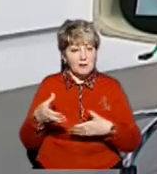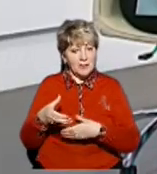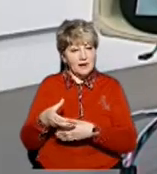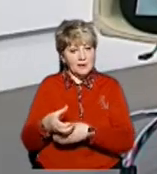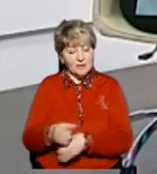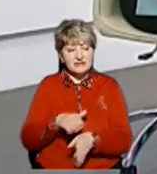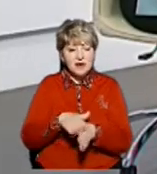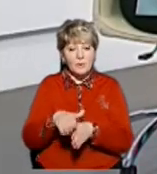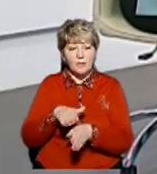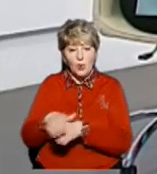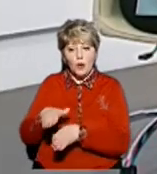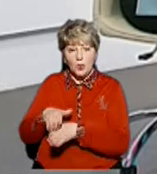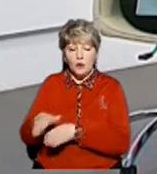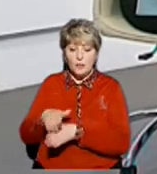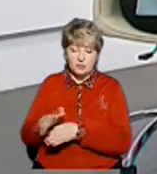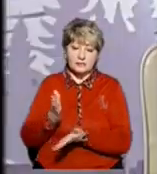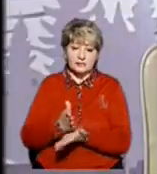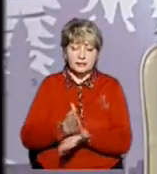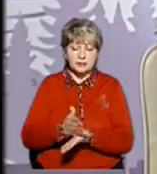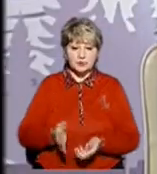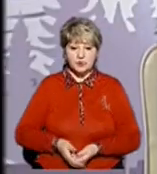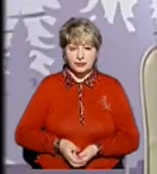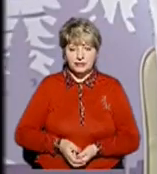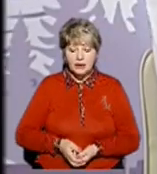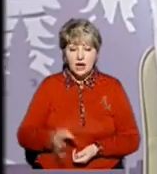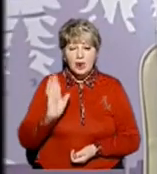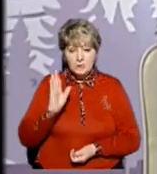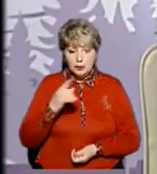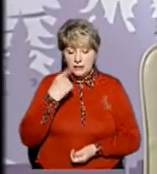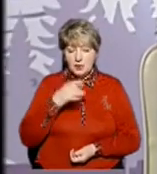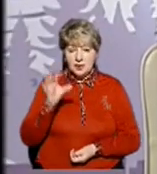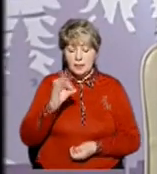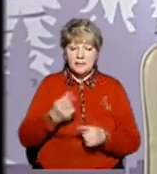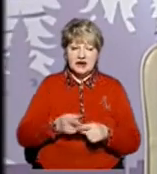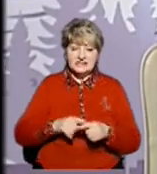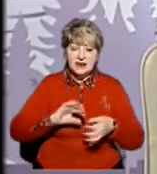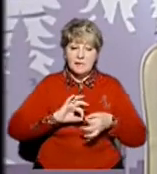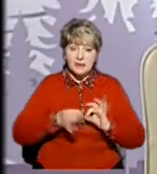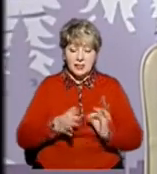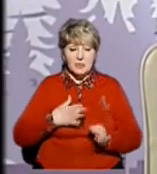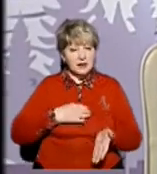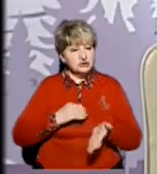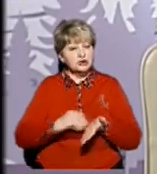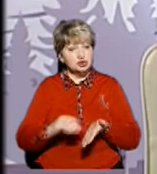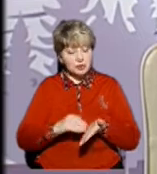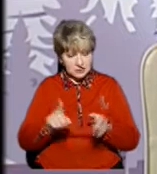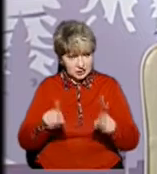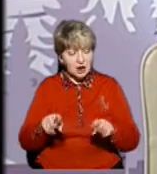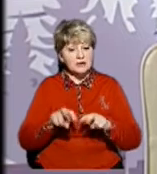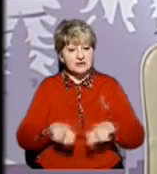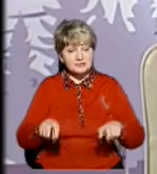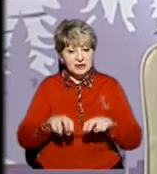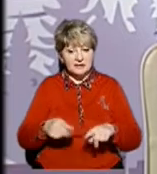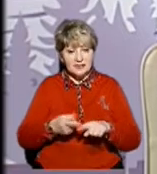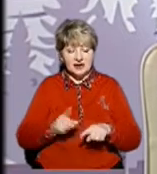менше. Заповняються, заселяються. Будемо говорити про це детальніше. Власне, наші журналісти, колеги з новин також розбиралися в темі.